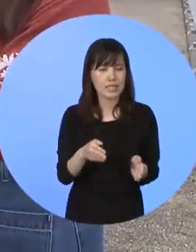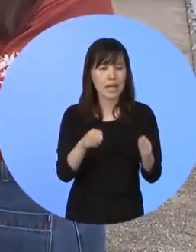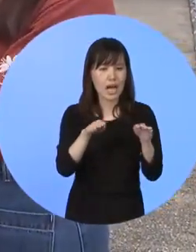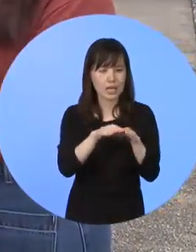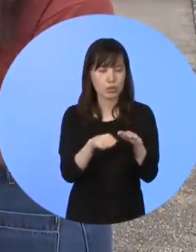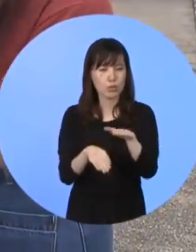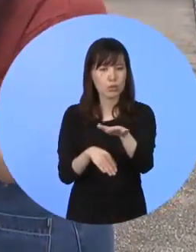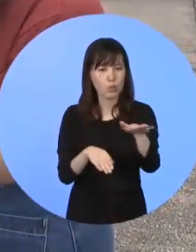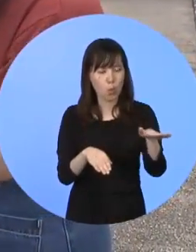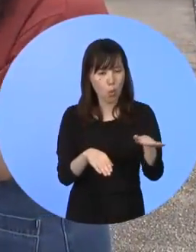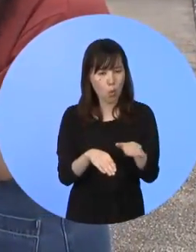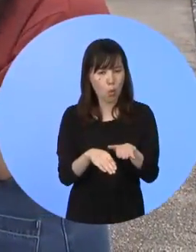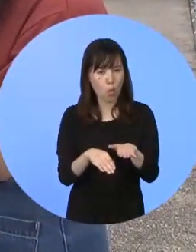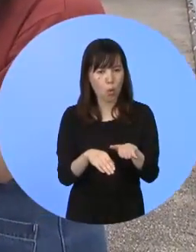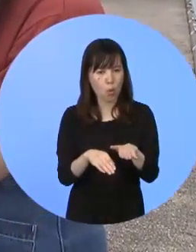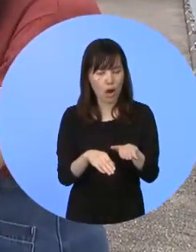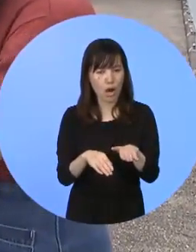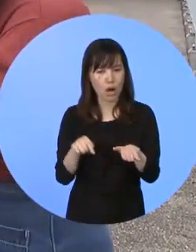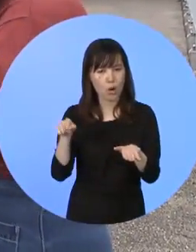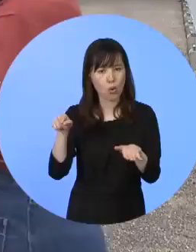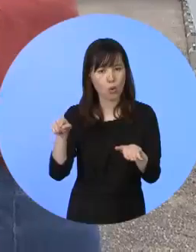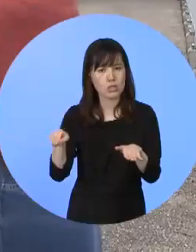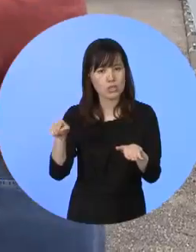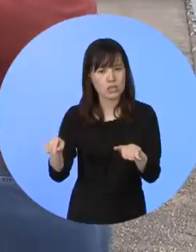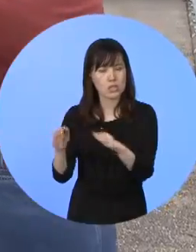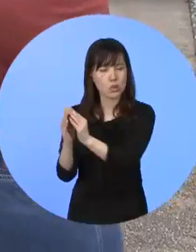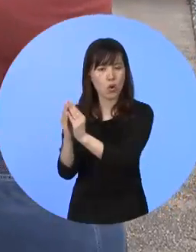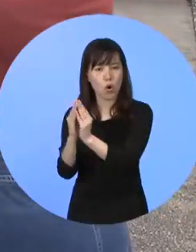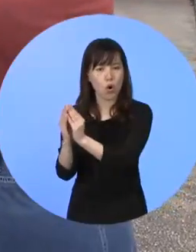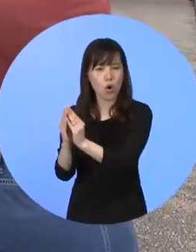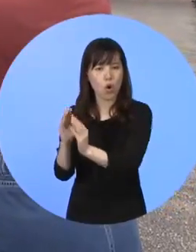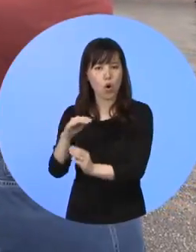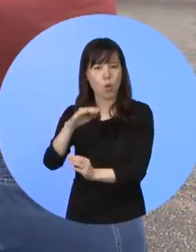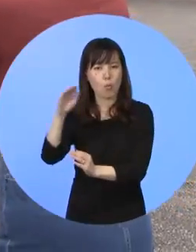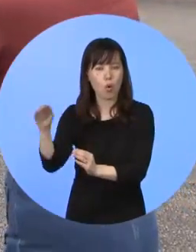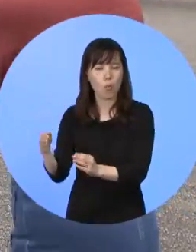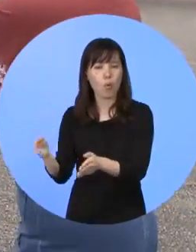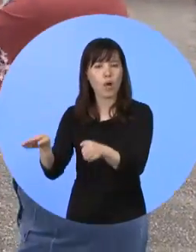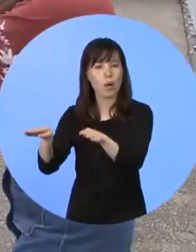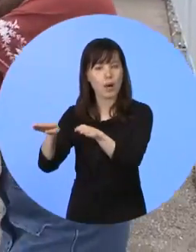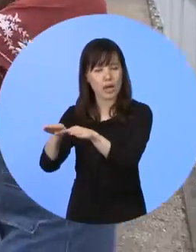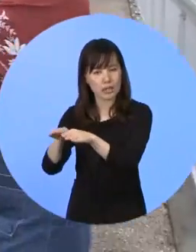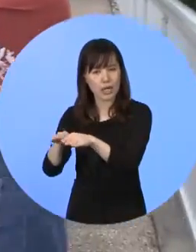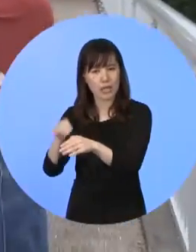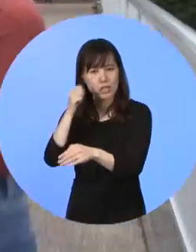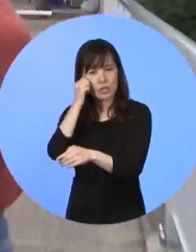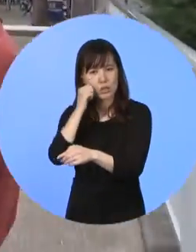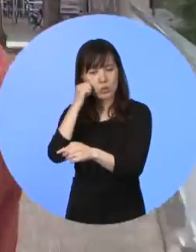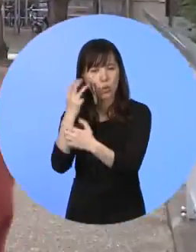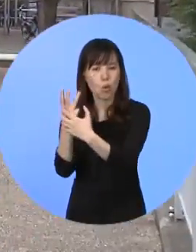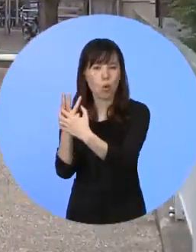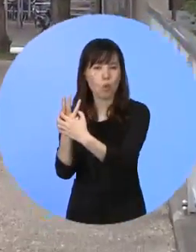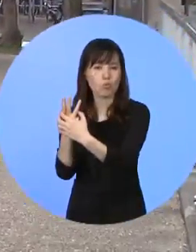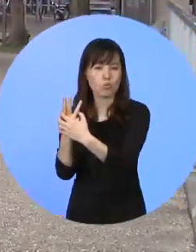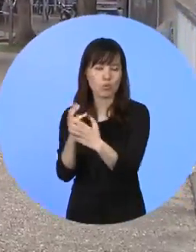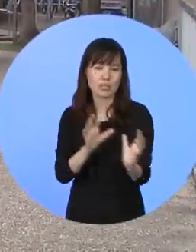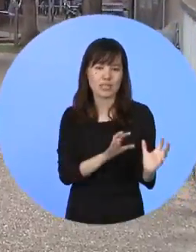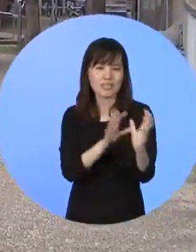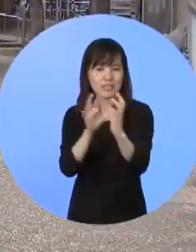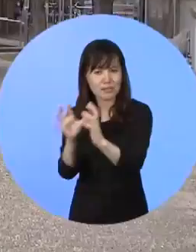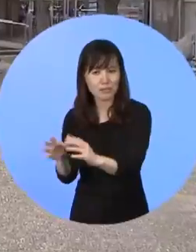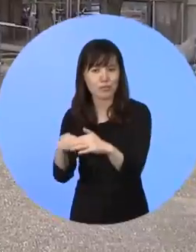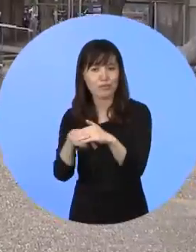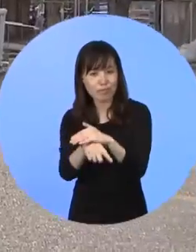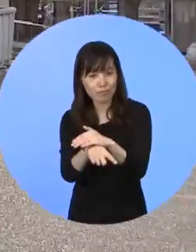んで、まあ、お家にお風呂がなかった方はこの隣にある桃山台近隣センター